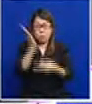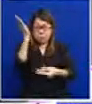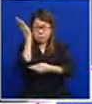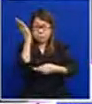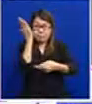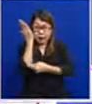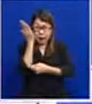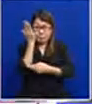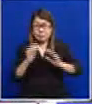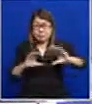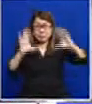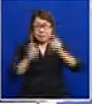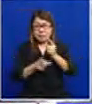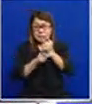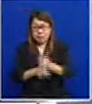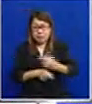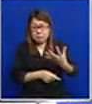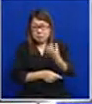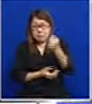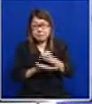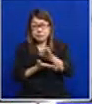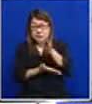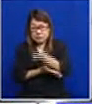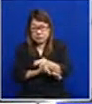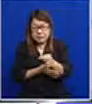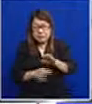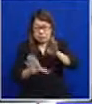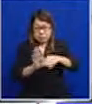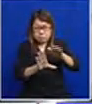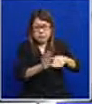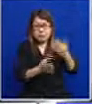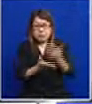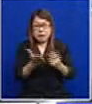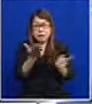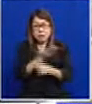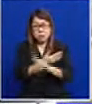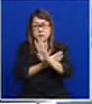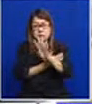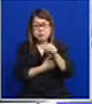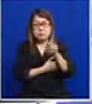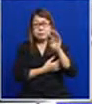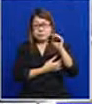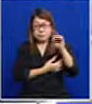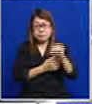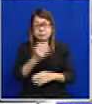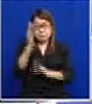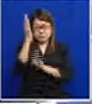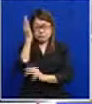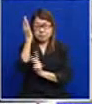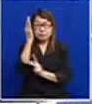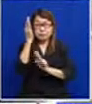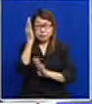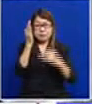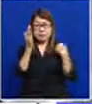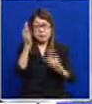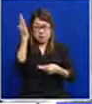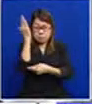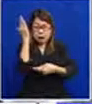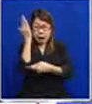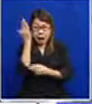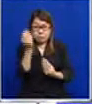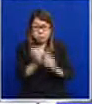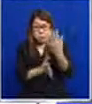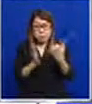ลที่ให้โรงงานรับซื้อผลปาล์มจากเกษตรกรที่ลงทะเบียนในราคา4บาท40สตางค์โดยจังหวัดกระบี่มีเกษตรกรที่ขึ้นทะเบียนกว่